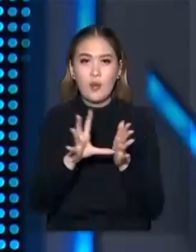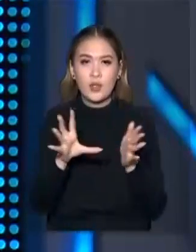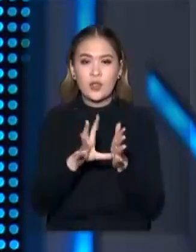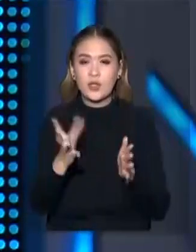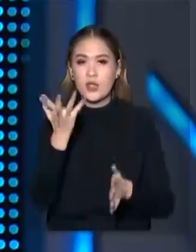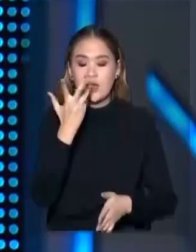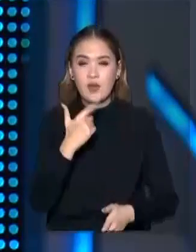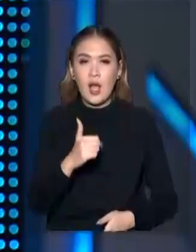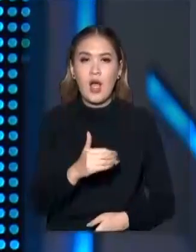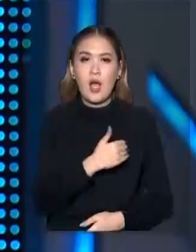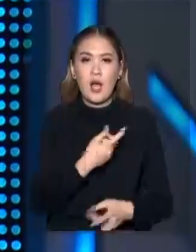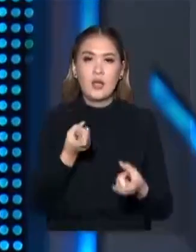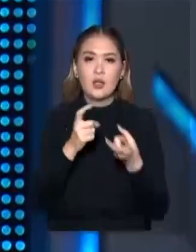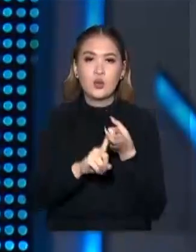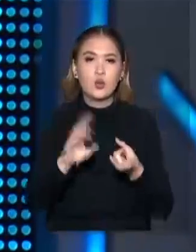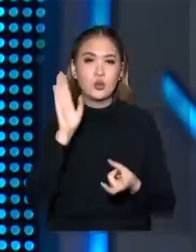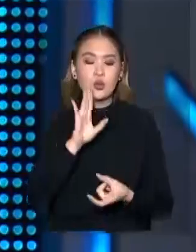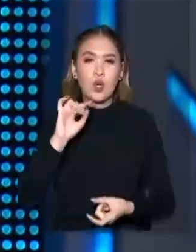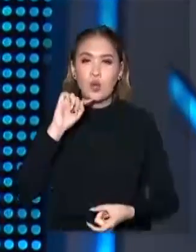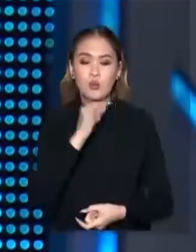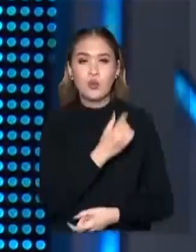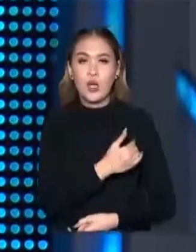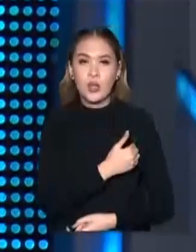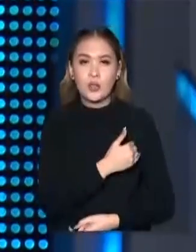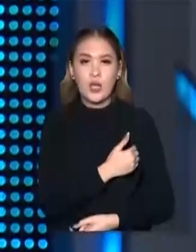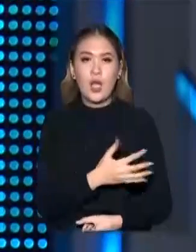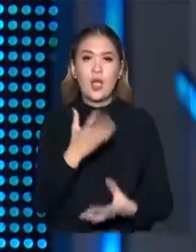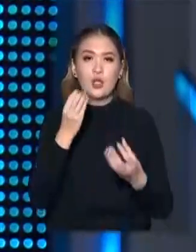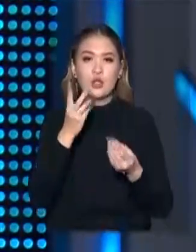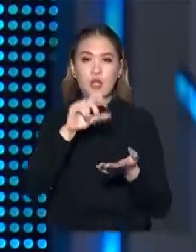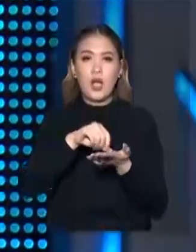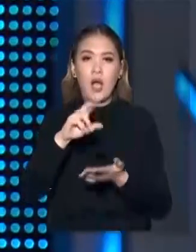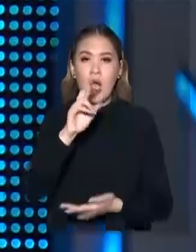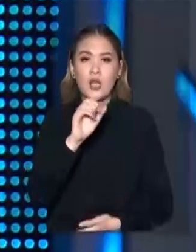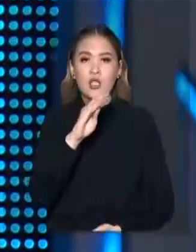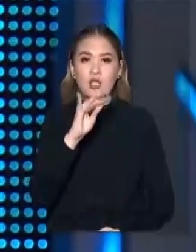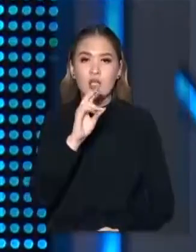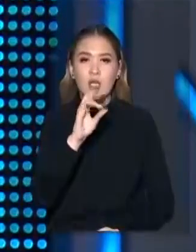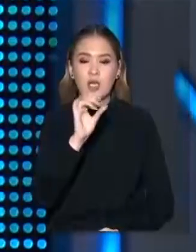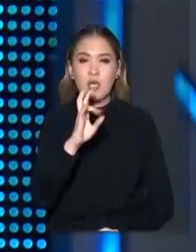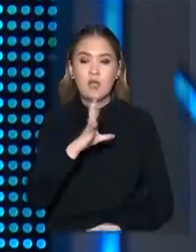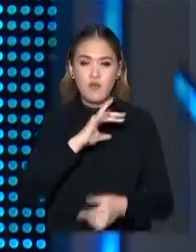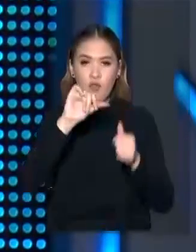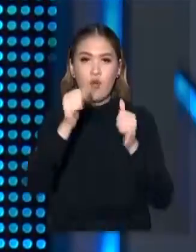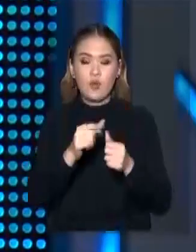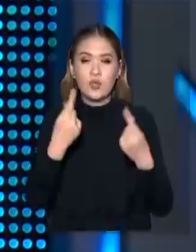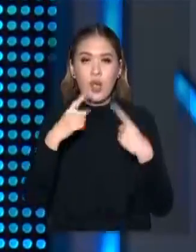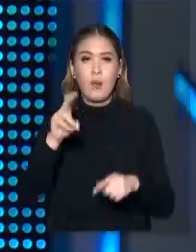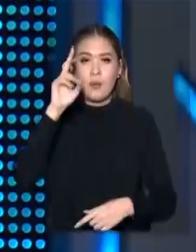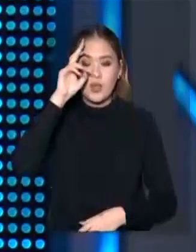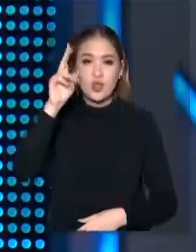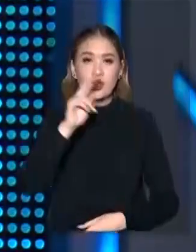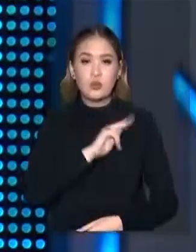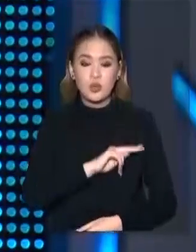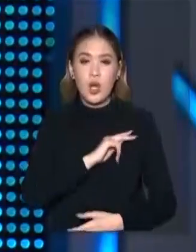мен цифрландыру арқылы суды үнемдеуге көшу. Ал тағы бір кандидат Мейрам Қажыкеннің формуласы басқа. Ол мемлекет